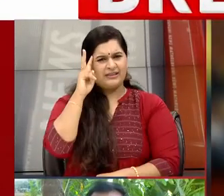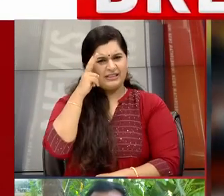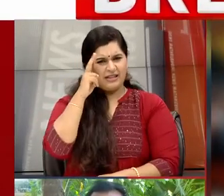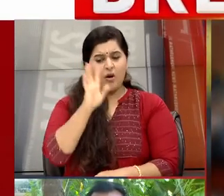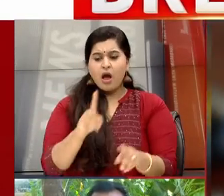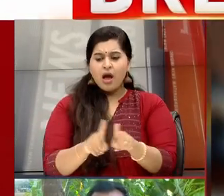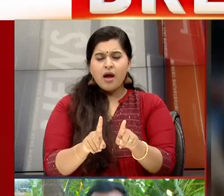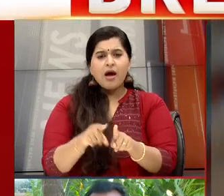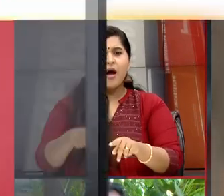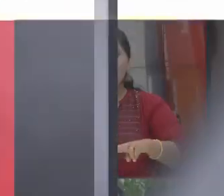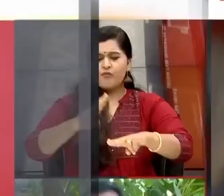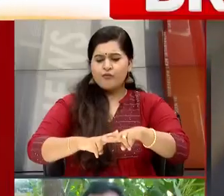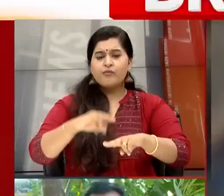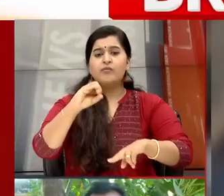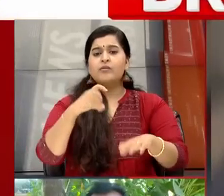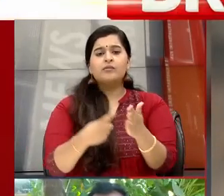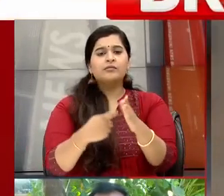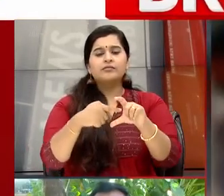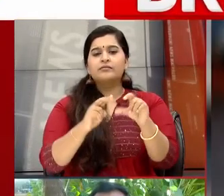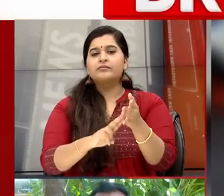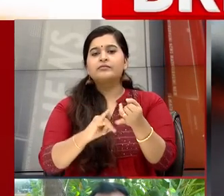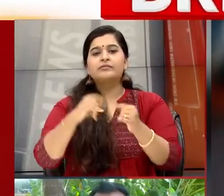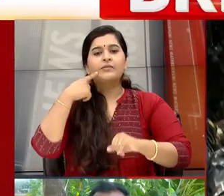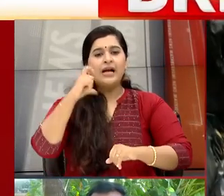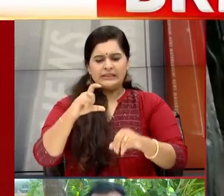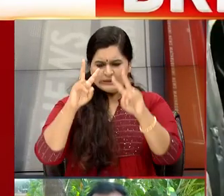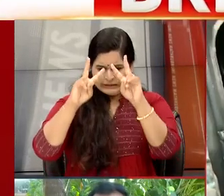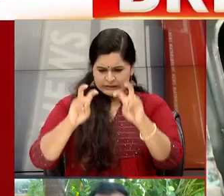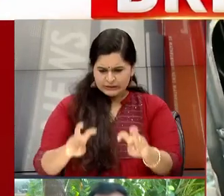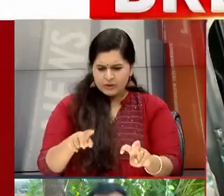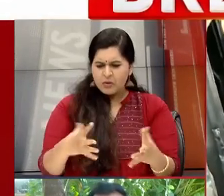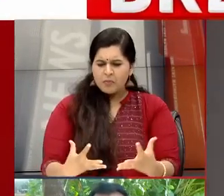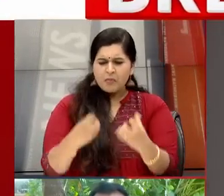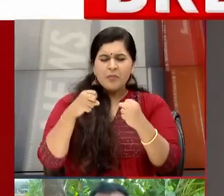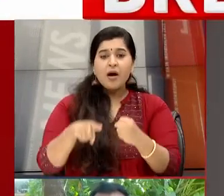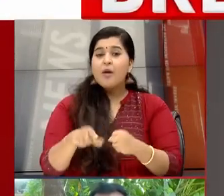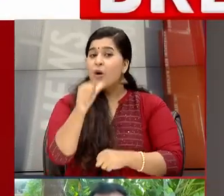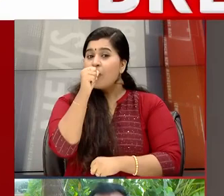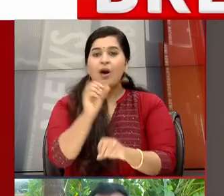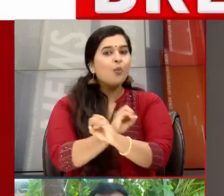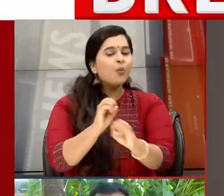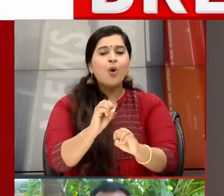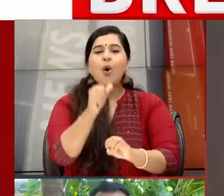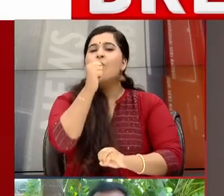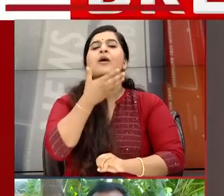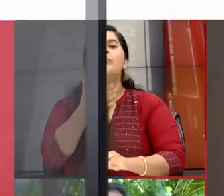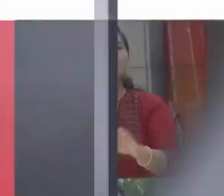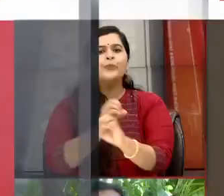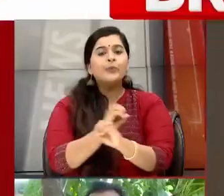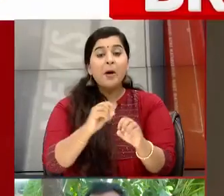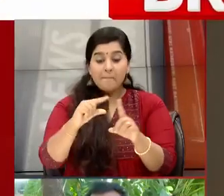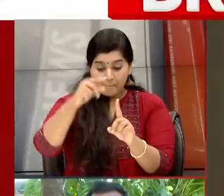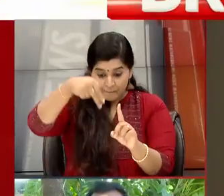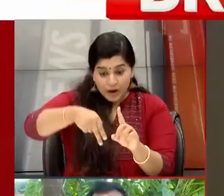ഫോറൻസിക് പരിശോധനയിലാണ് ഇത് സംബന്ധിച്ച റിപ്പോർട്ട് ഇപ്പോൾ പുറത്തു വന്നിട്ടുള്ളത്. ഇതിലും അതിനുള്ളിൽ പെട്രോൾ ഉണ്ട്, അത് വെള്ളമായിരുന്നില്ല എന്നതാണ് ഫോറൻസിക് റിപ്പോർട്ടിൽ നിന്ന് വ്യക്തമാക്കുന്നത്.